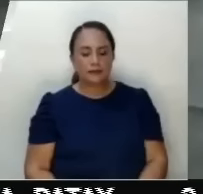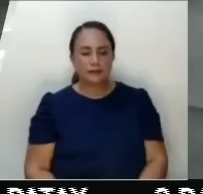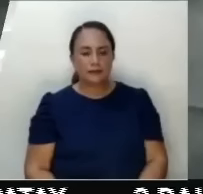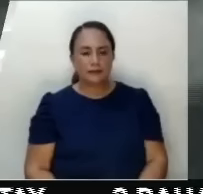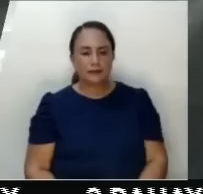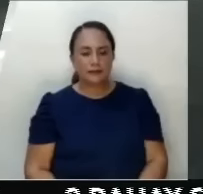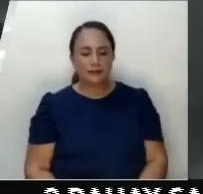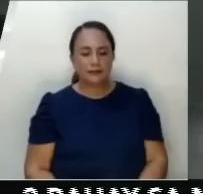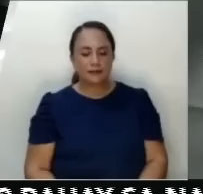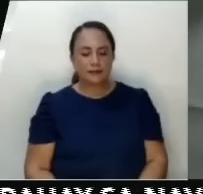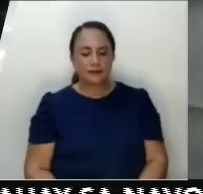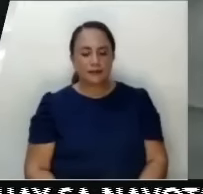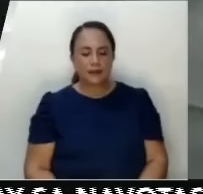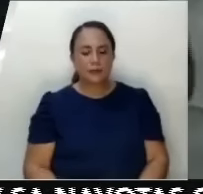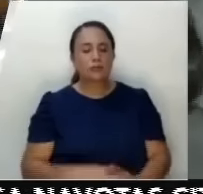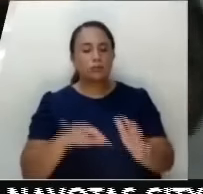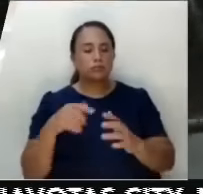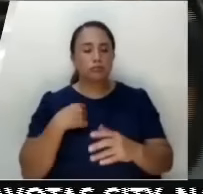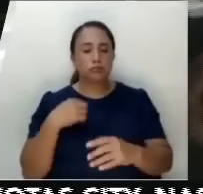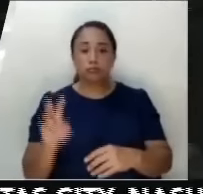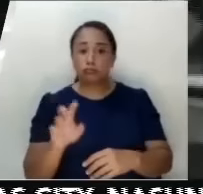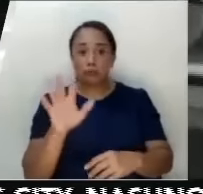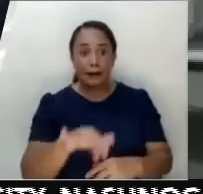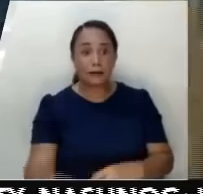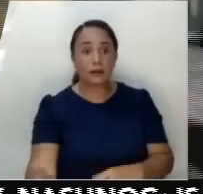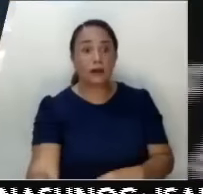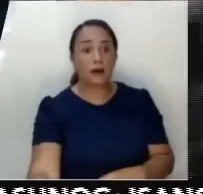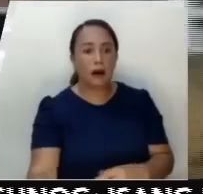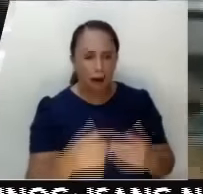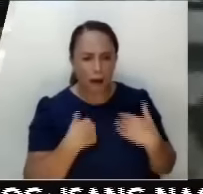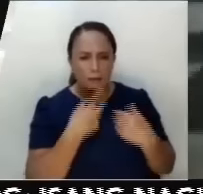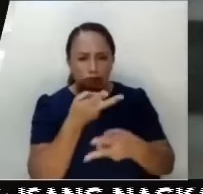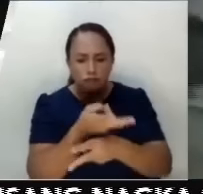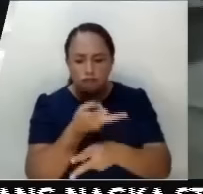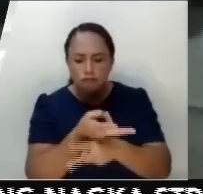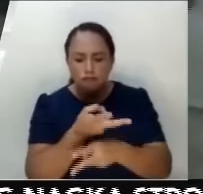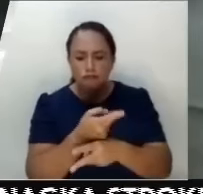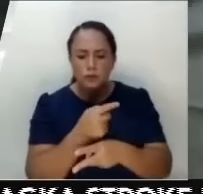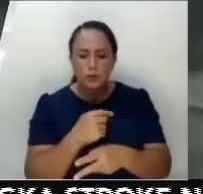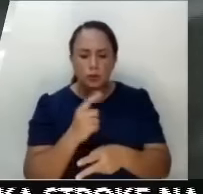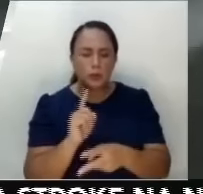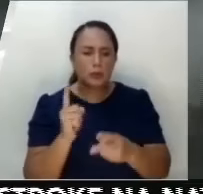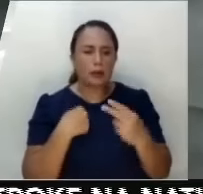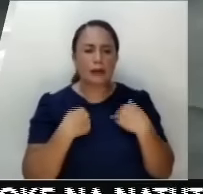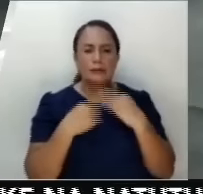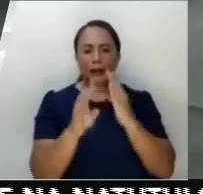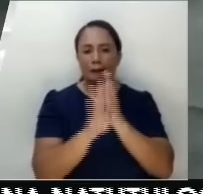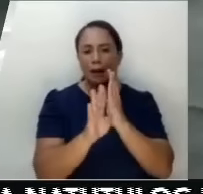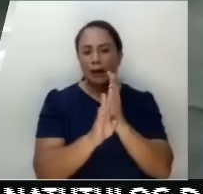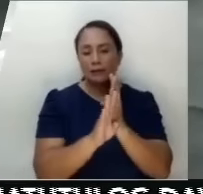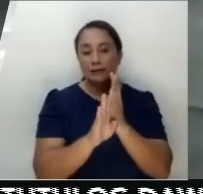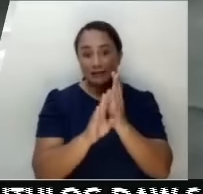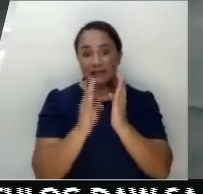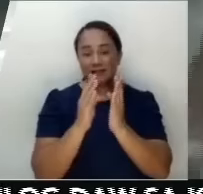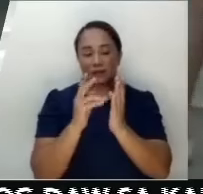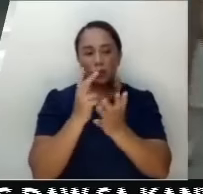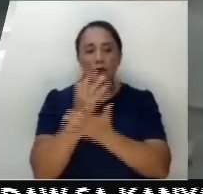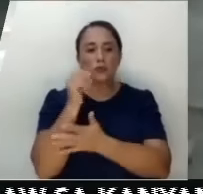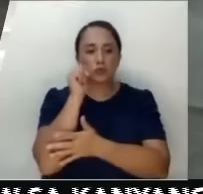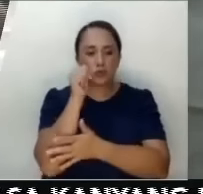Ivan, bukod sa mga tourist destinations, binabantayan din sa ngayon ng otoridad ang mga bus terminals, lalo pat bukas expected